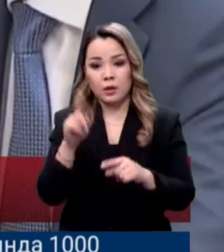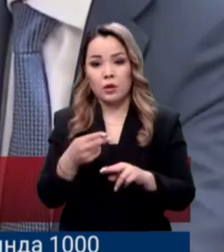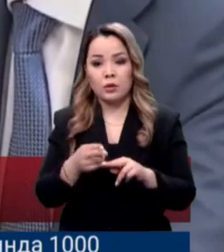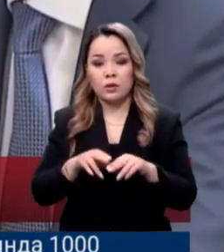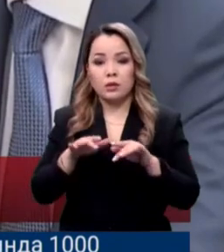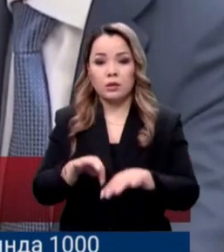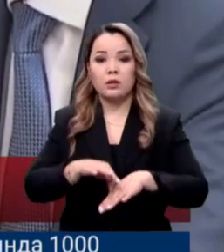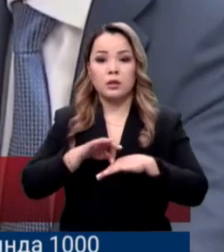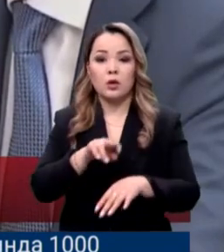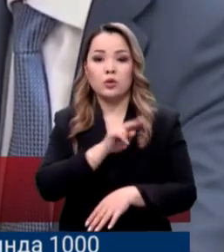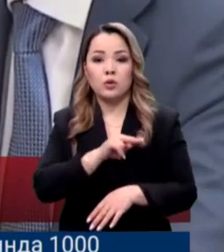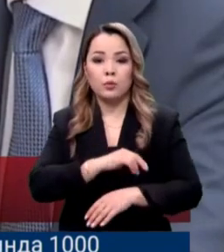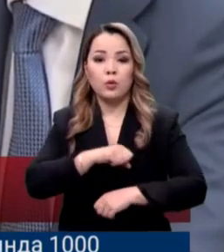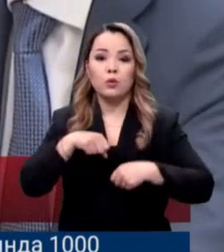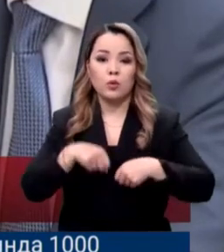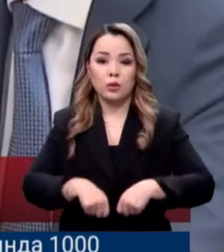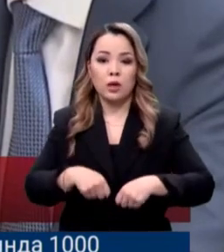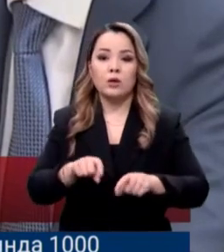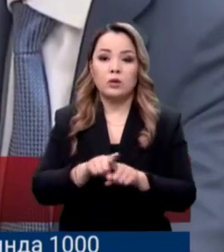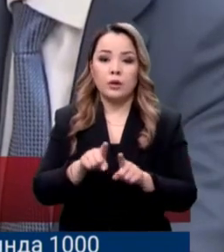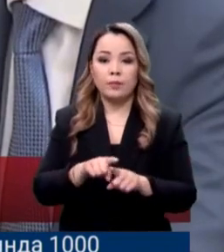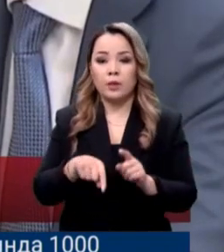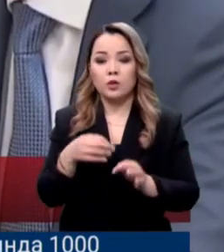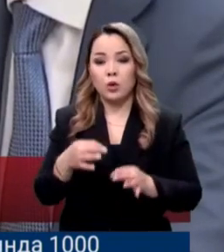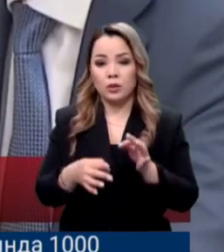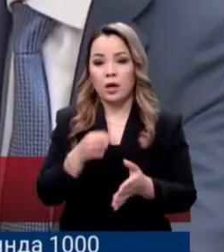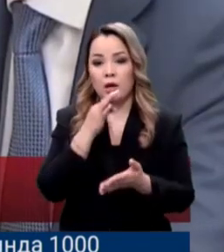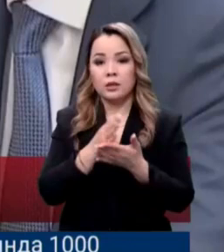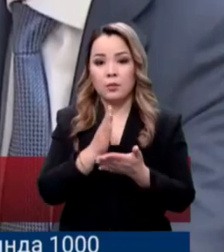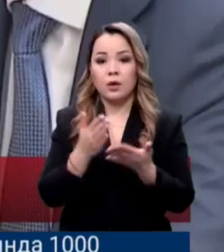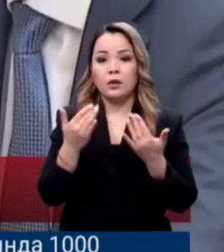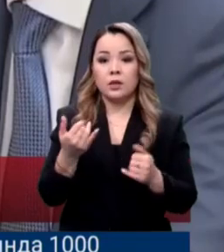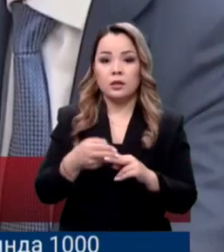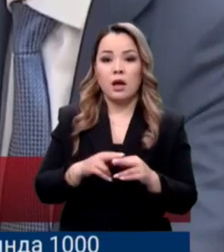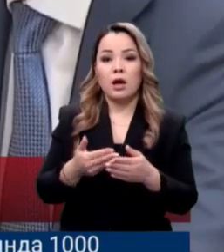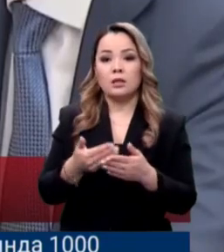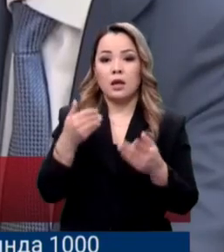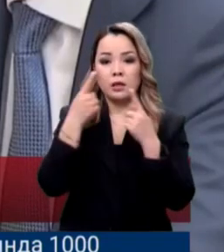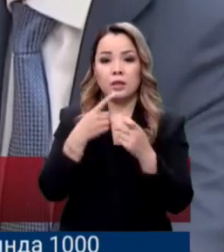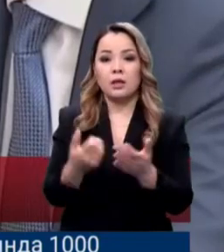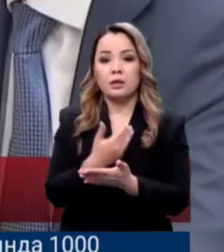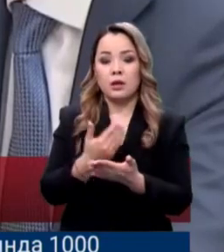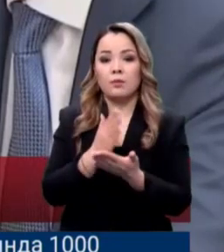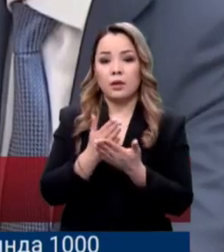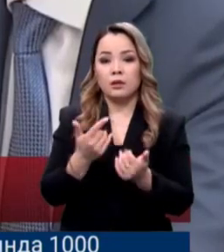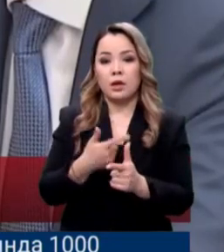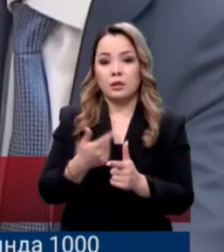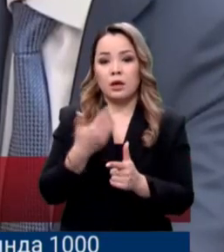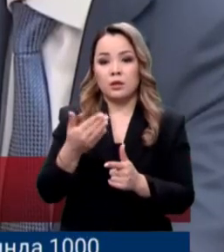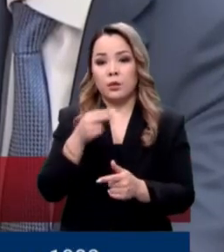олардың іс-әрекеттері құқықтық бағаны сот береді деп ойлаймын. Бірақ та енді алдын ала айтып кететін болсақ, аталған қылмыстар